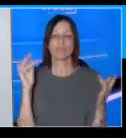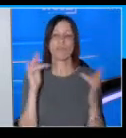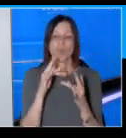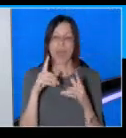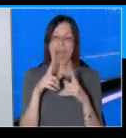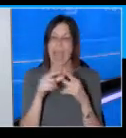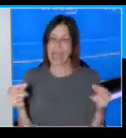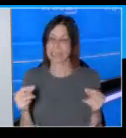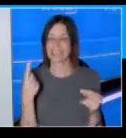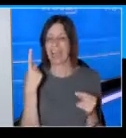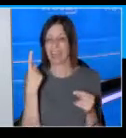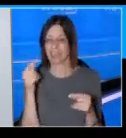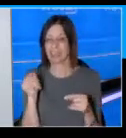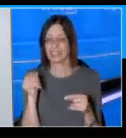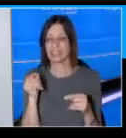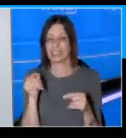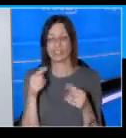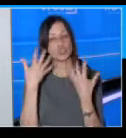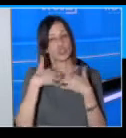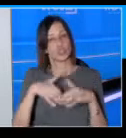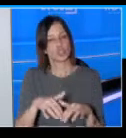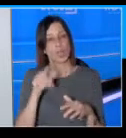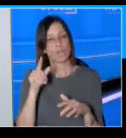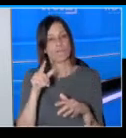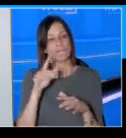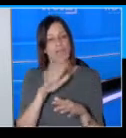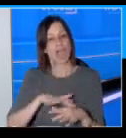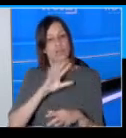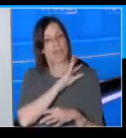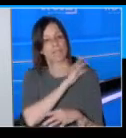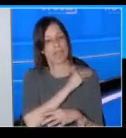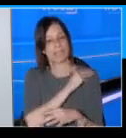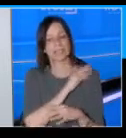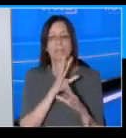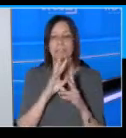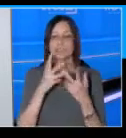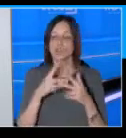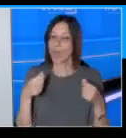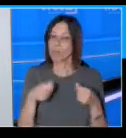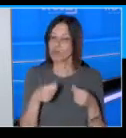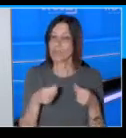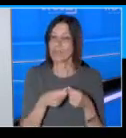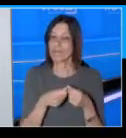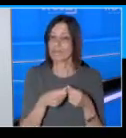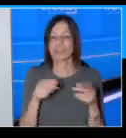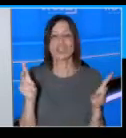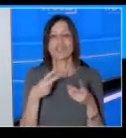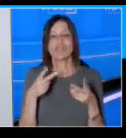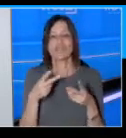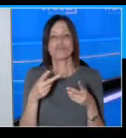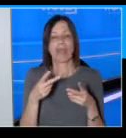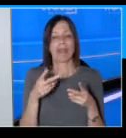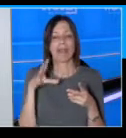עזה. אחת מהם היא אכן שילוב הרשות הפלסטינית בצורה משותפת. אי אפשר לאחוז פה במקל